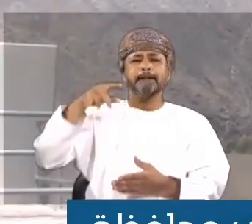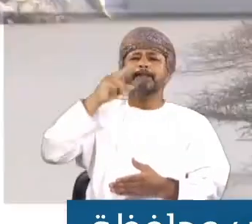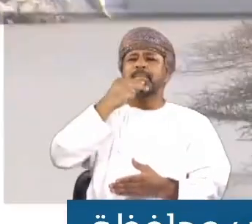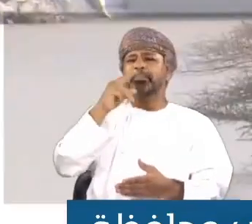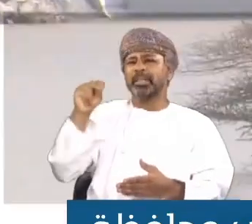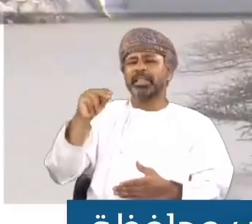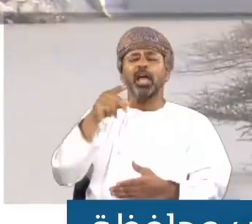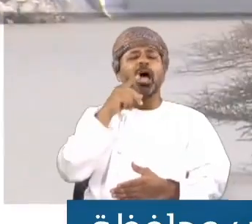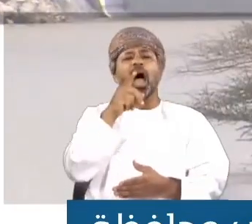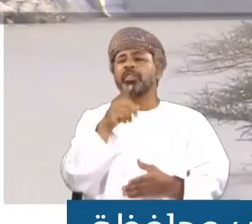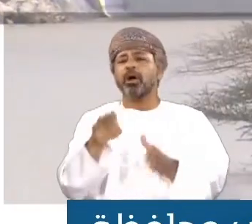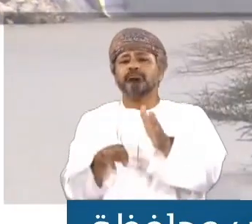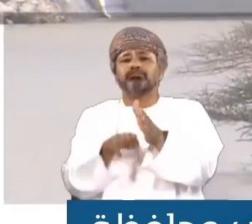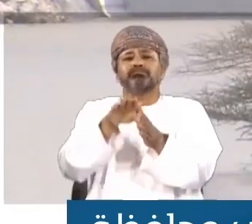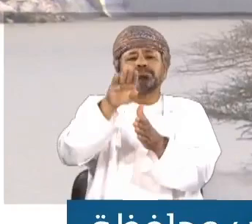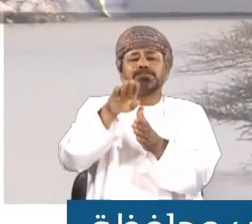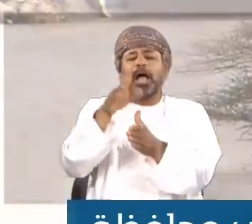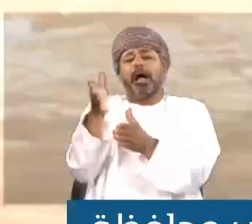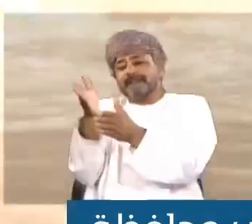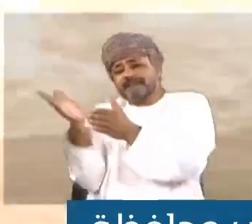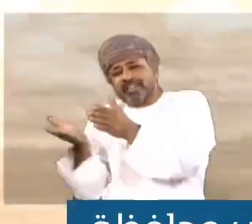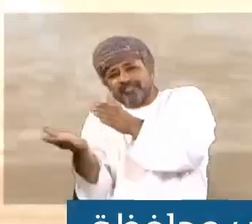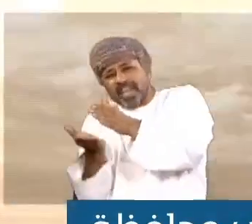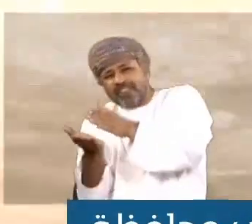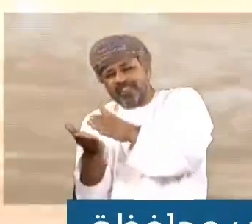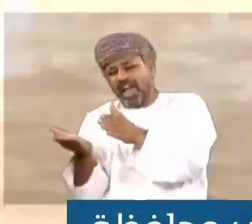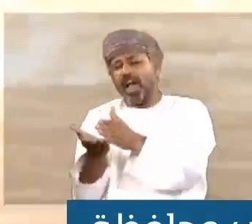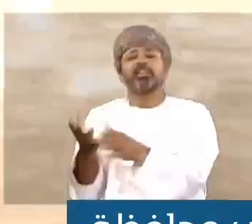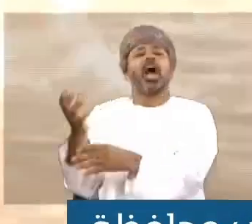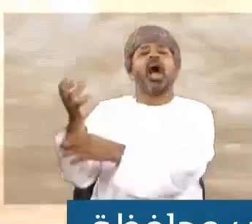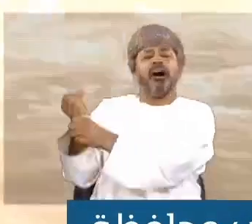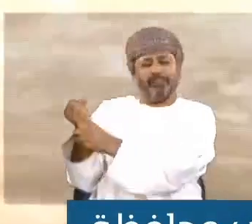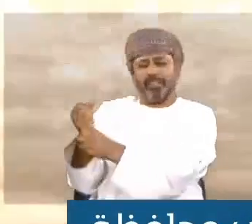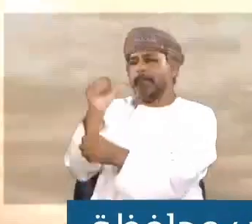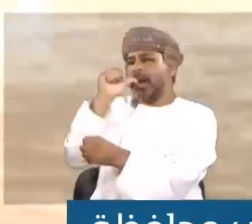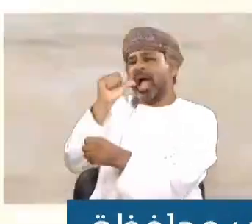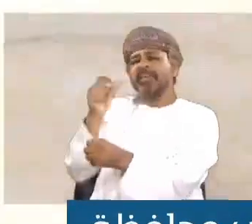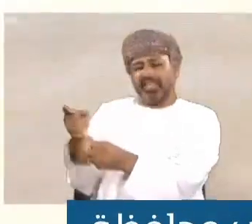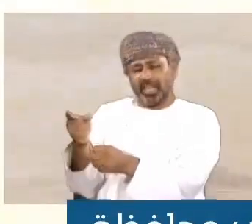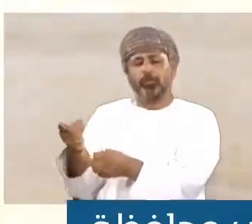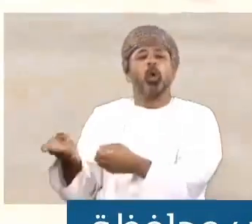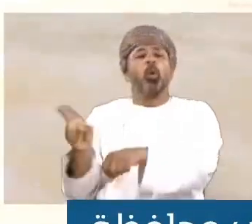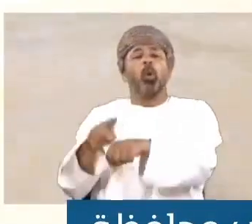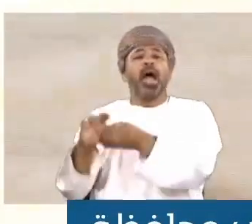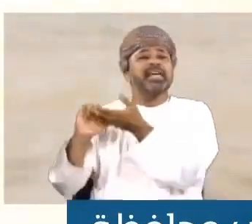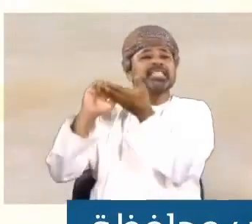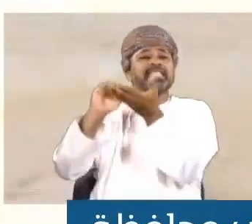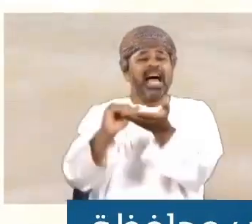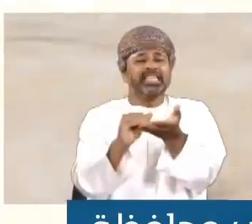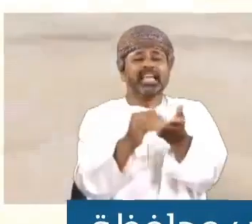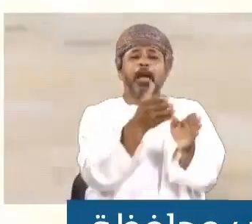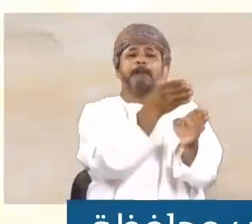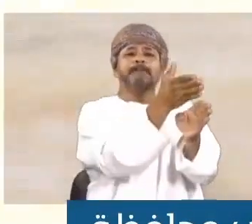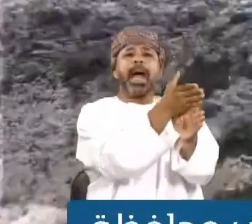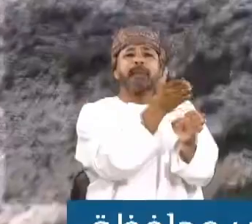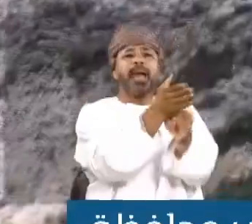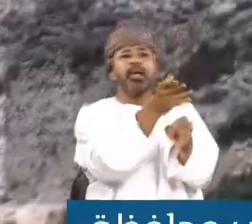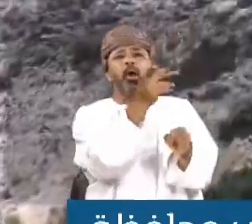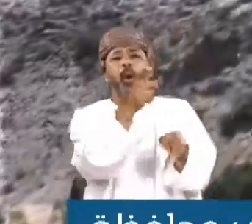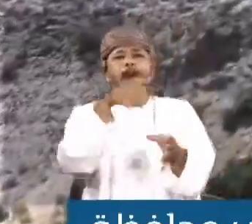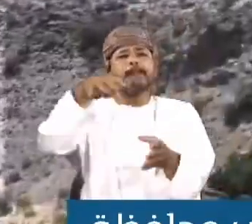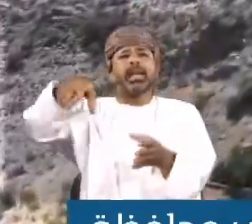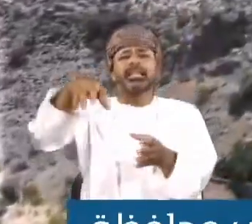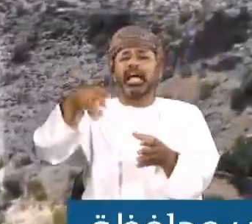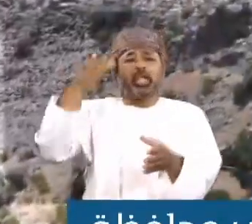من مياه ترفع من مستوى الخزان الجوفي في المحافظة. كما ساهمت الحواجز المائية في